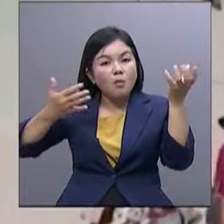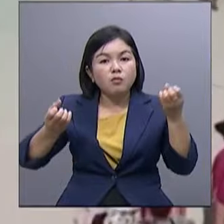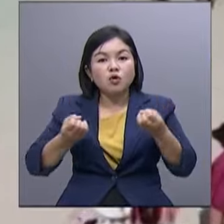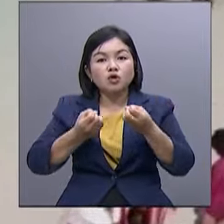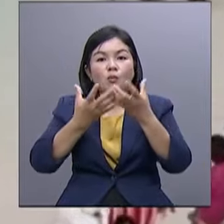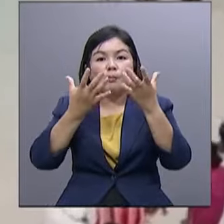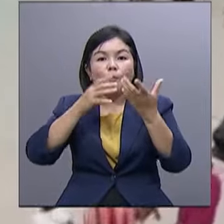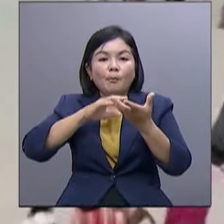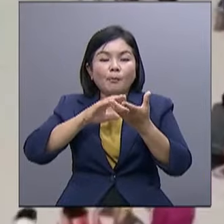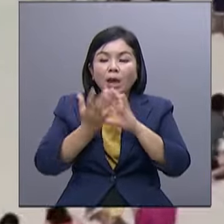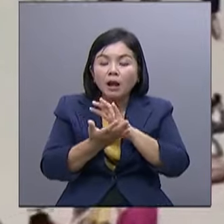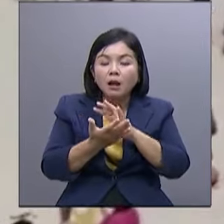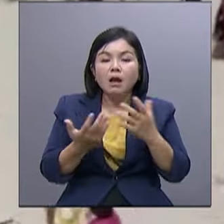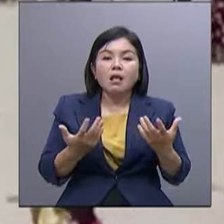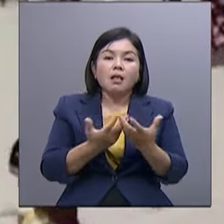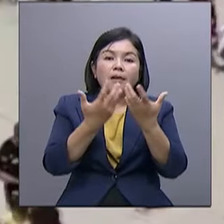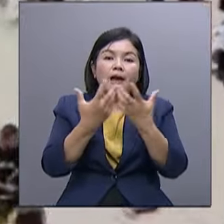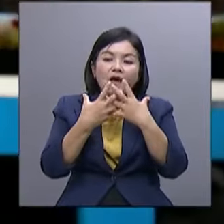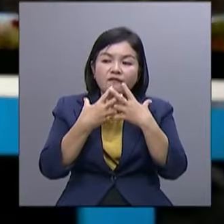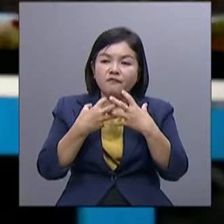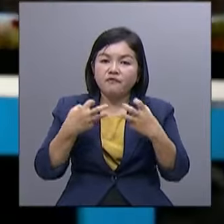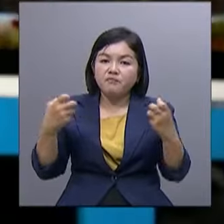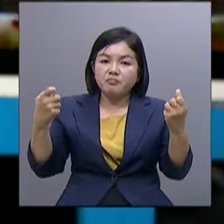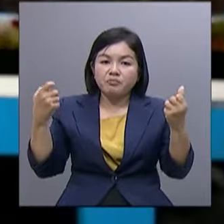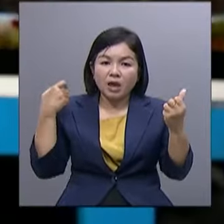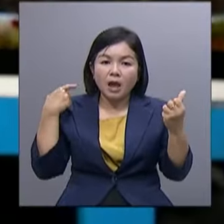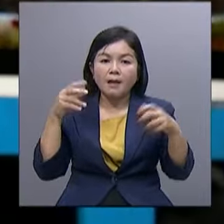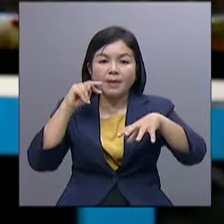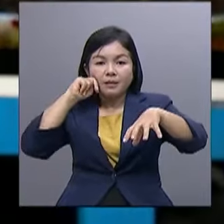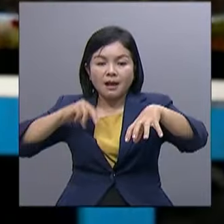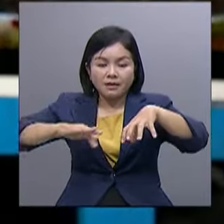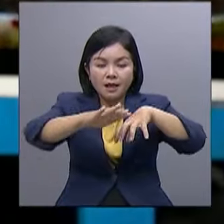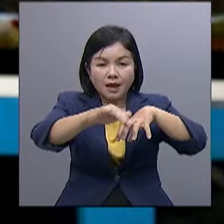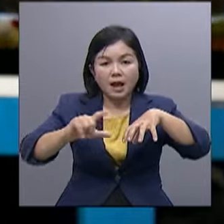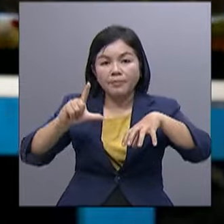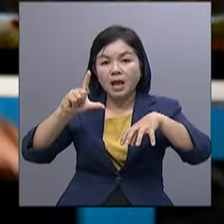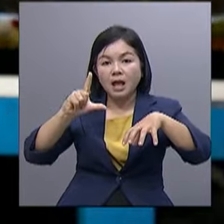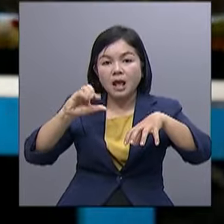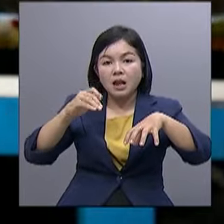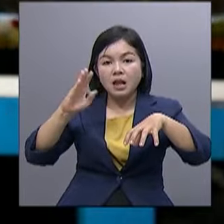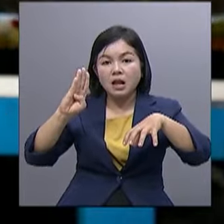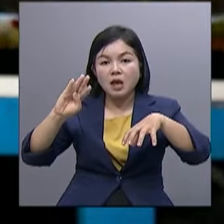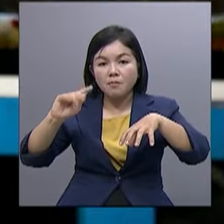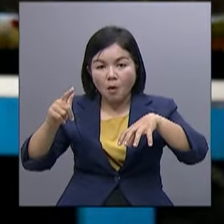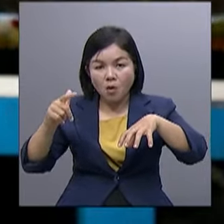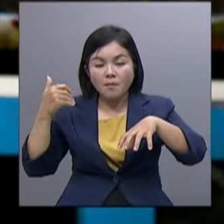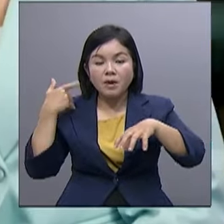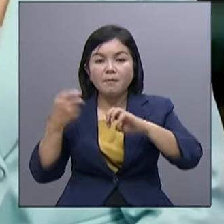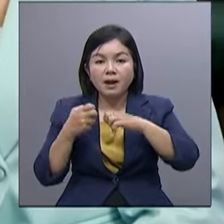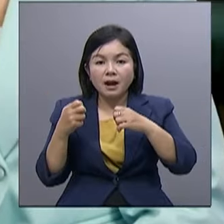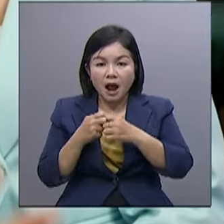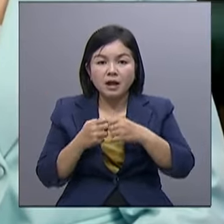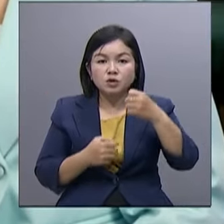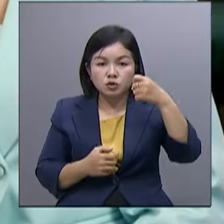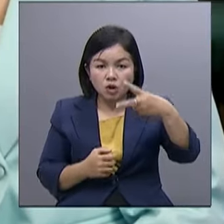แปรปรวนจนหญ้าตายอืสำหรับเอ่อเกาะนิวงศ์ที่คุณพรินพูดถึงเมื่อกี้เนี่ยมันมี 2สาเหตุทับกัน